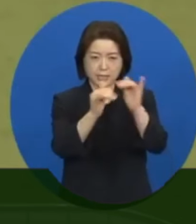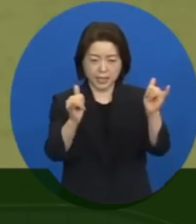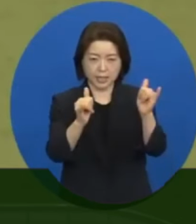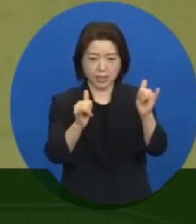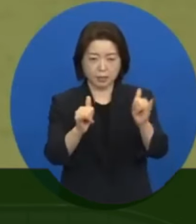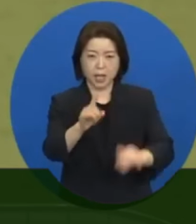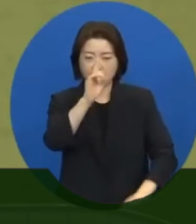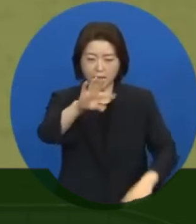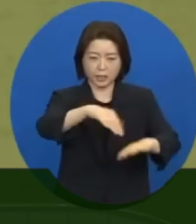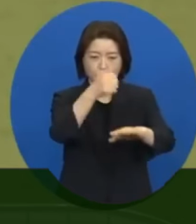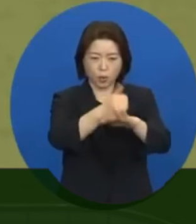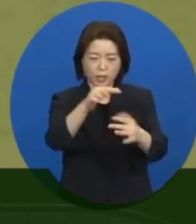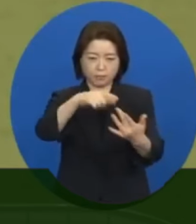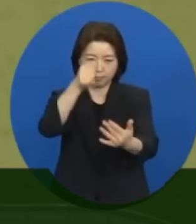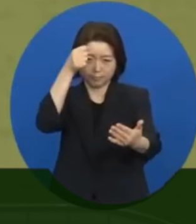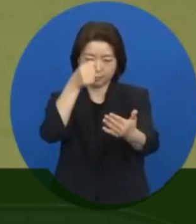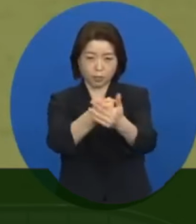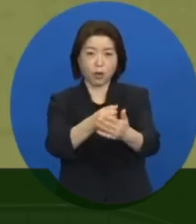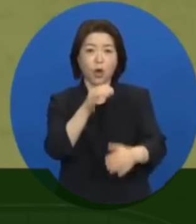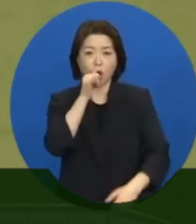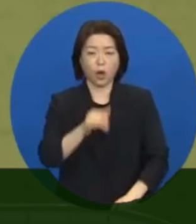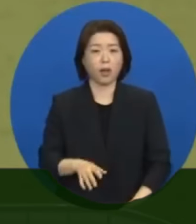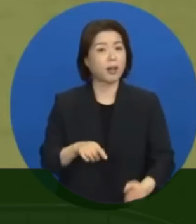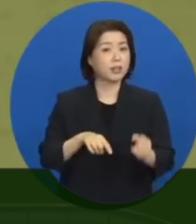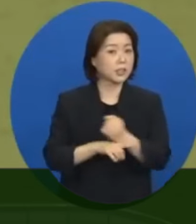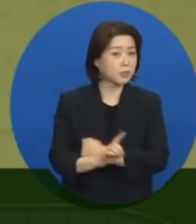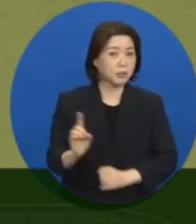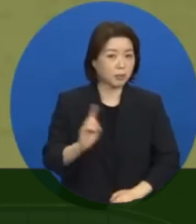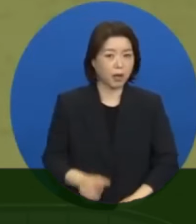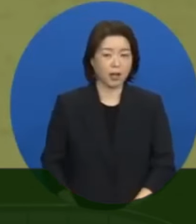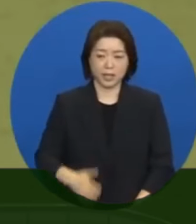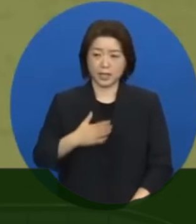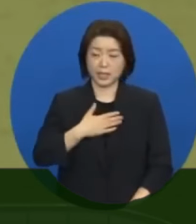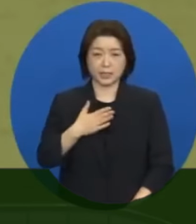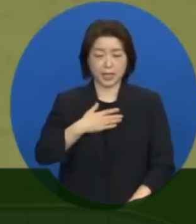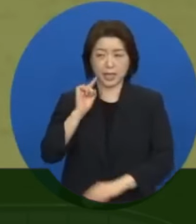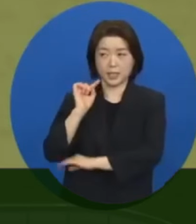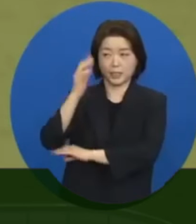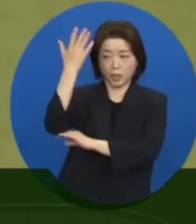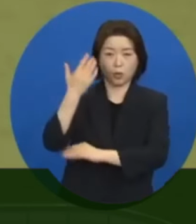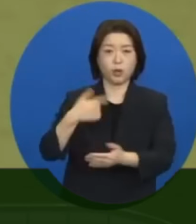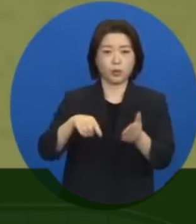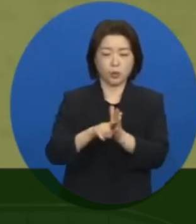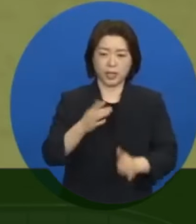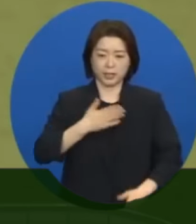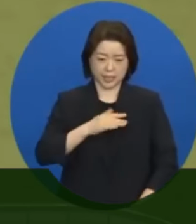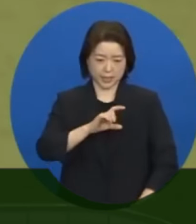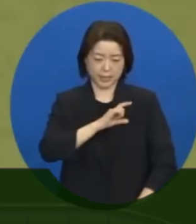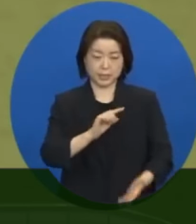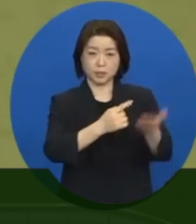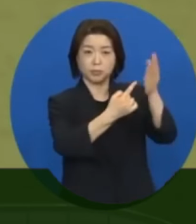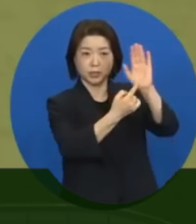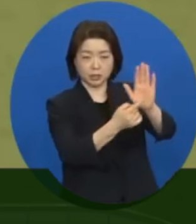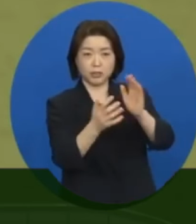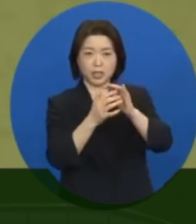한 왕을 택했다는 거예요 그게 무슨 의미냐면 나의 영광을 위해 나의 이름을 드러낼를